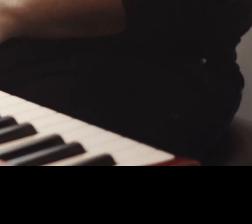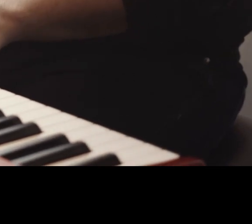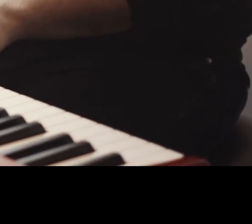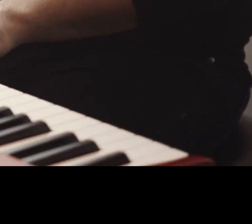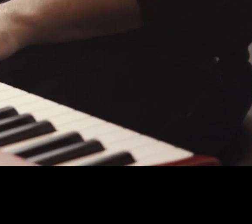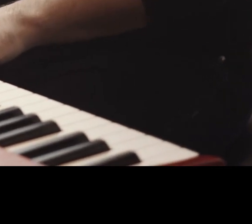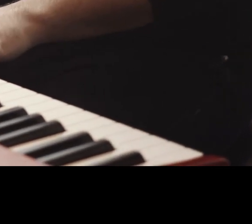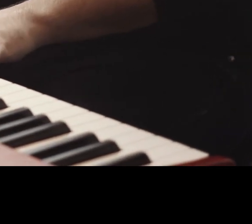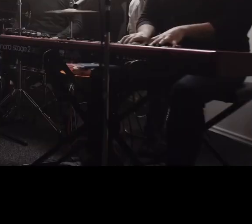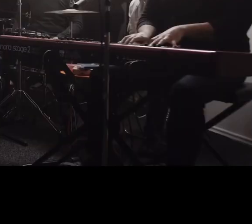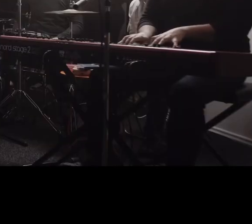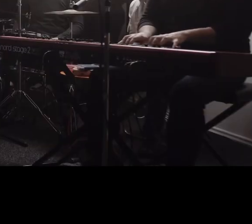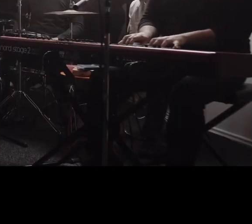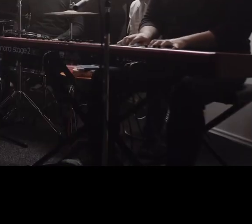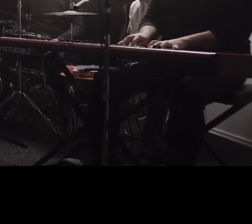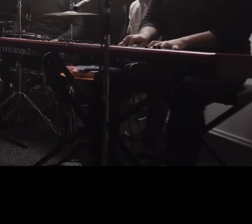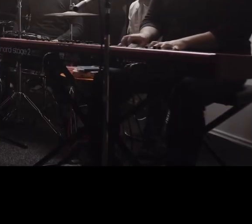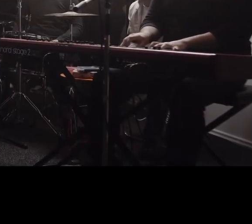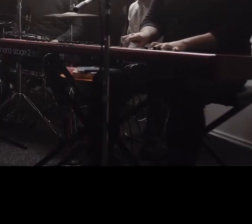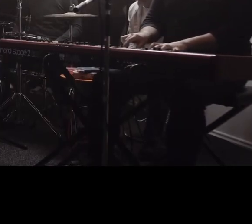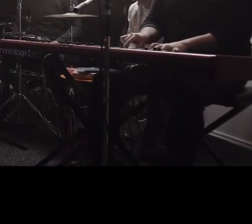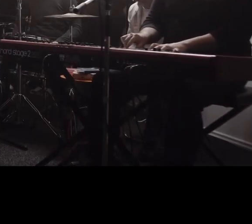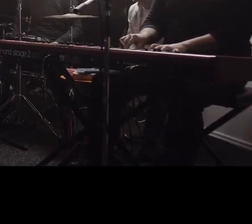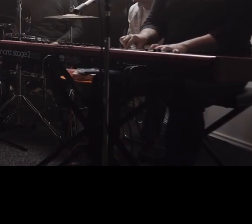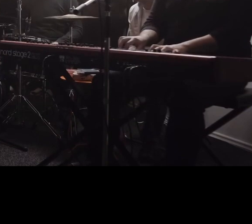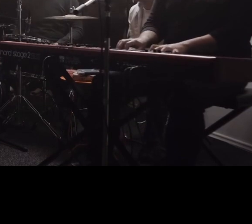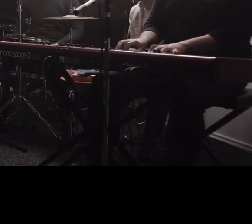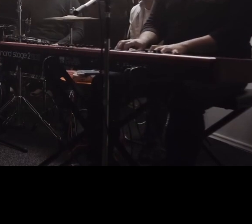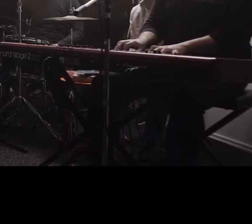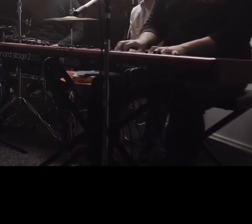gledao bi samo moju ljubav.